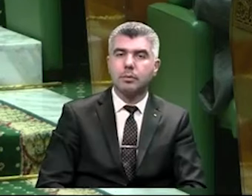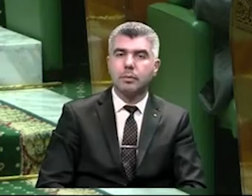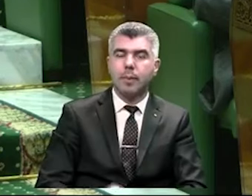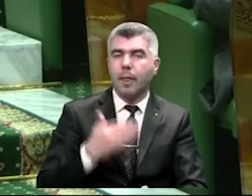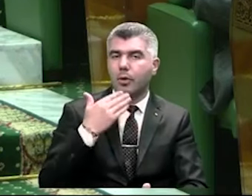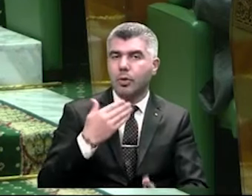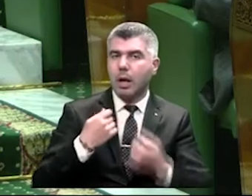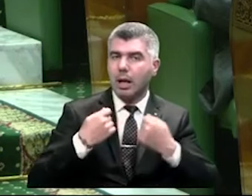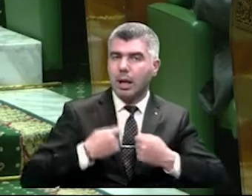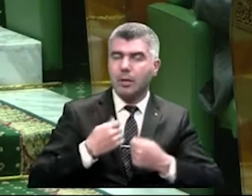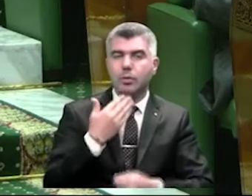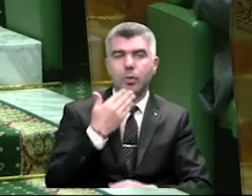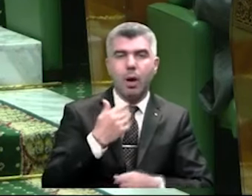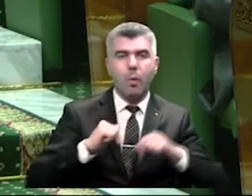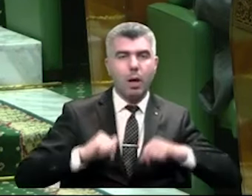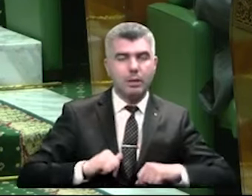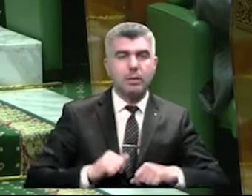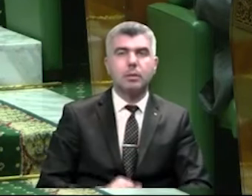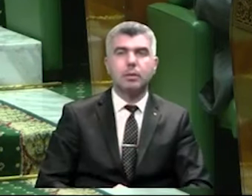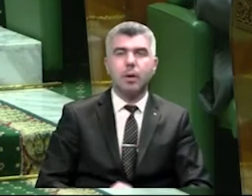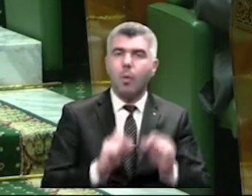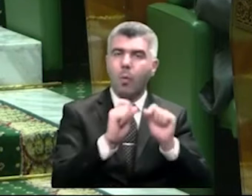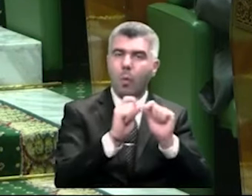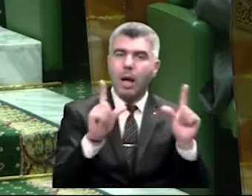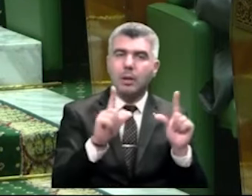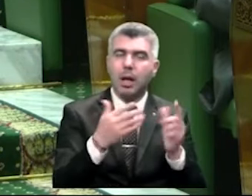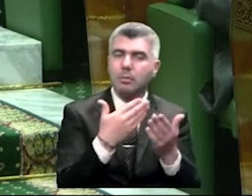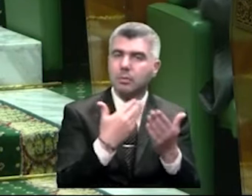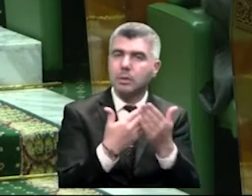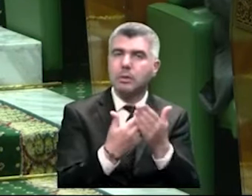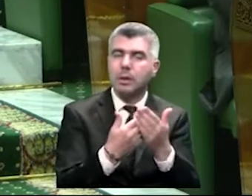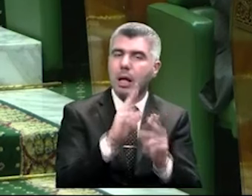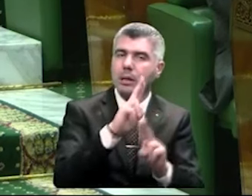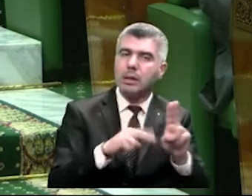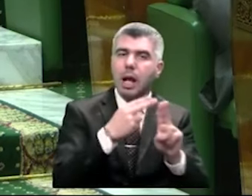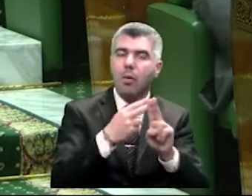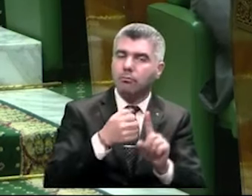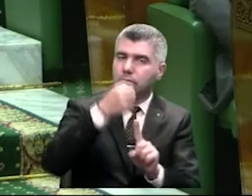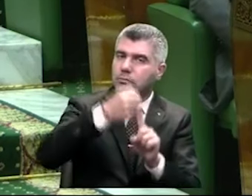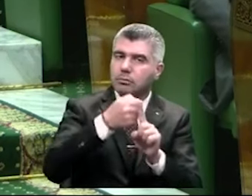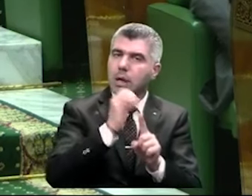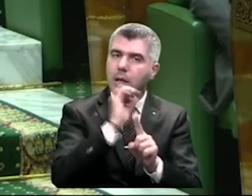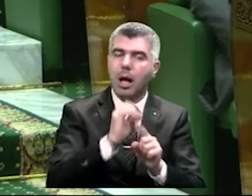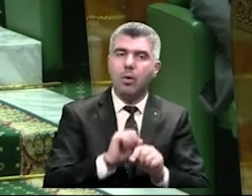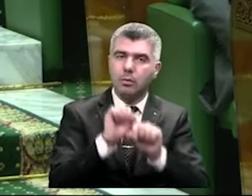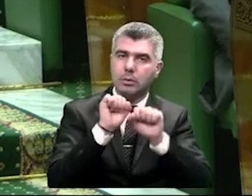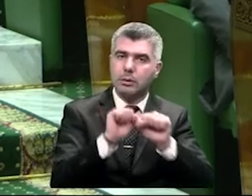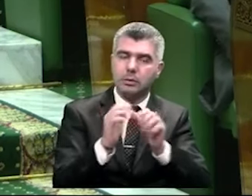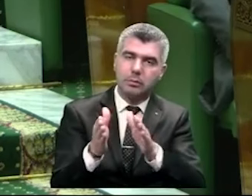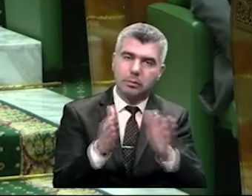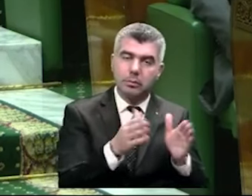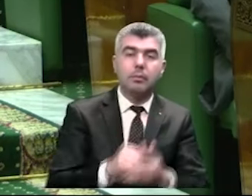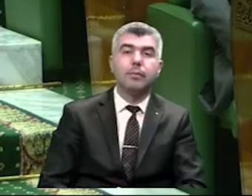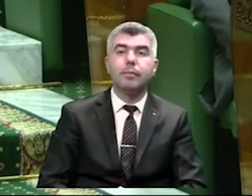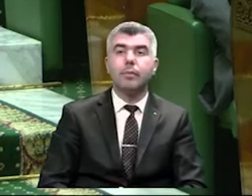سيد الرئيس السيد الوزير كنشكركم على التوضيحات نتاعكم المجهودات اللي كتبلها في هذا القطاع ما كتعرفوا السيد الوزير